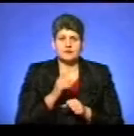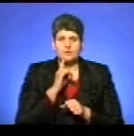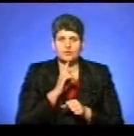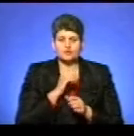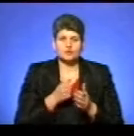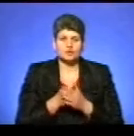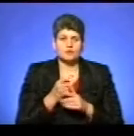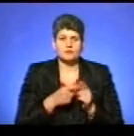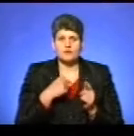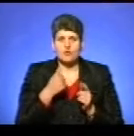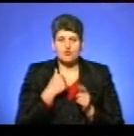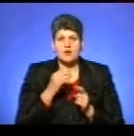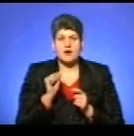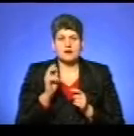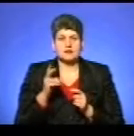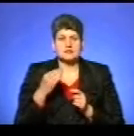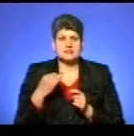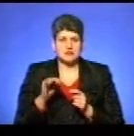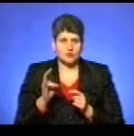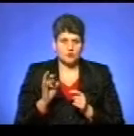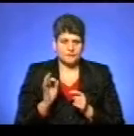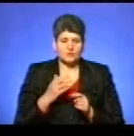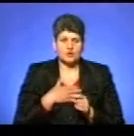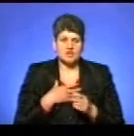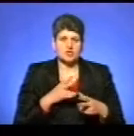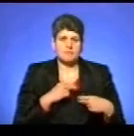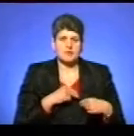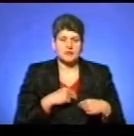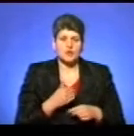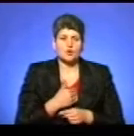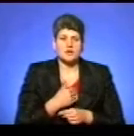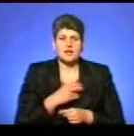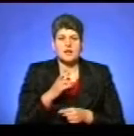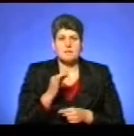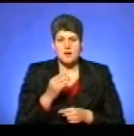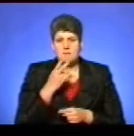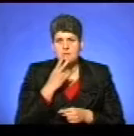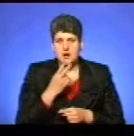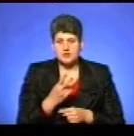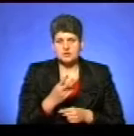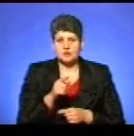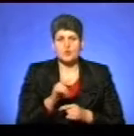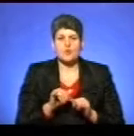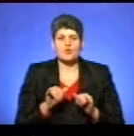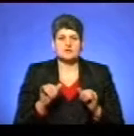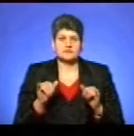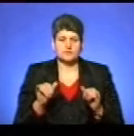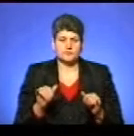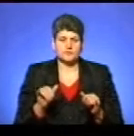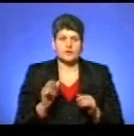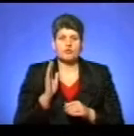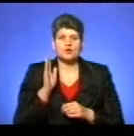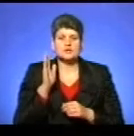до півроку акційно, бо наші партнери хотіли би бачити його розвиток. В